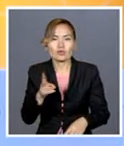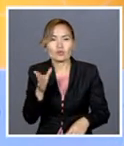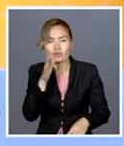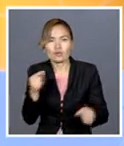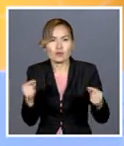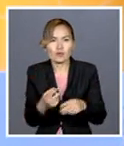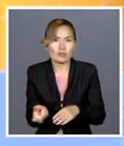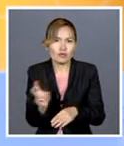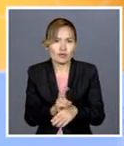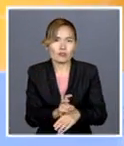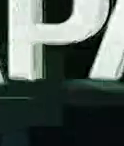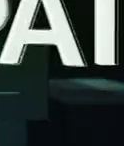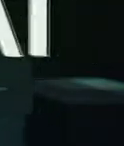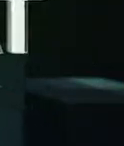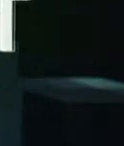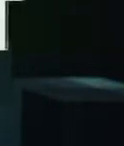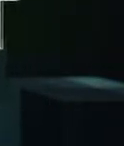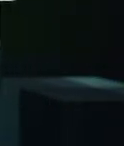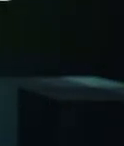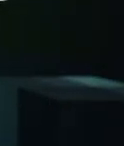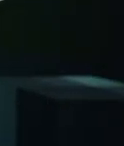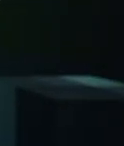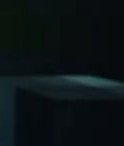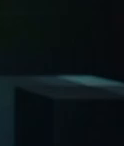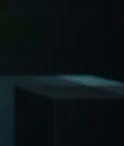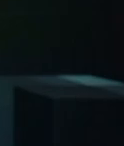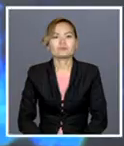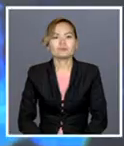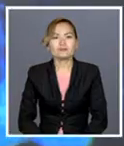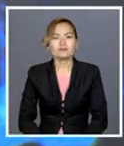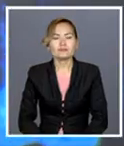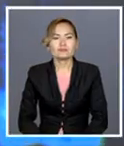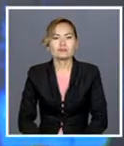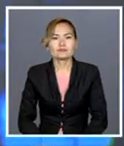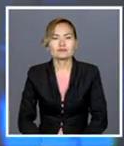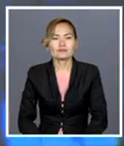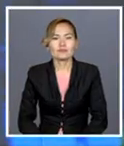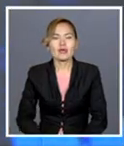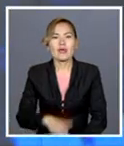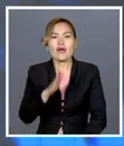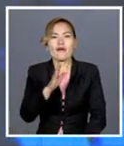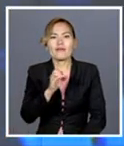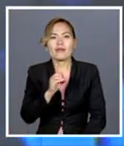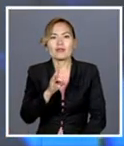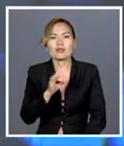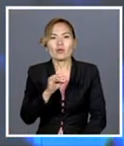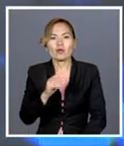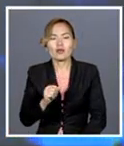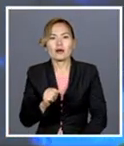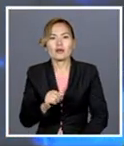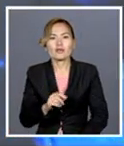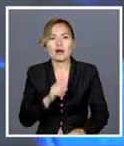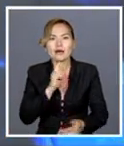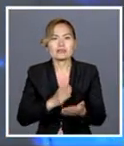емделеді. Жаханнан бірер ақпар. Венесуэладағы саяси